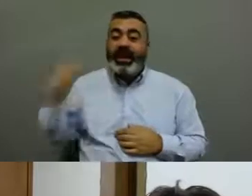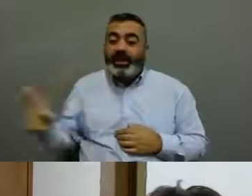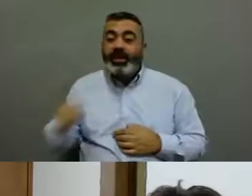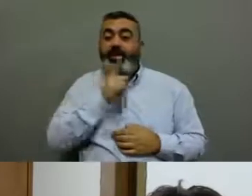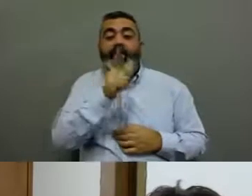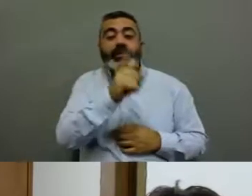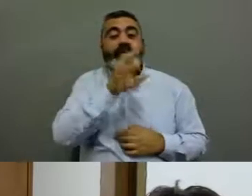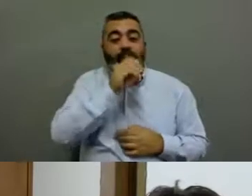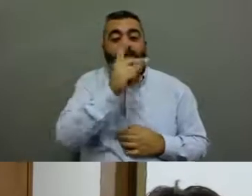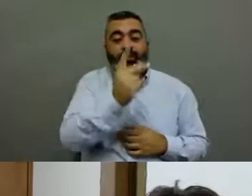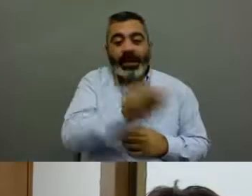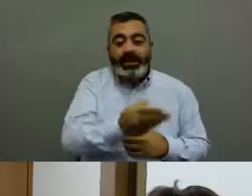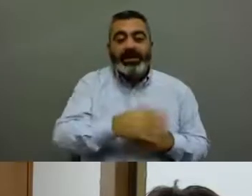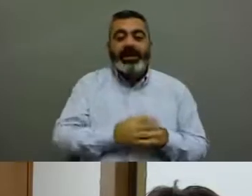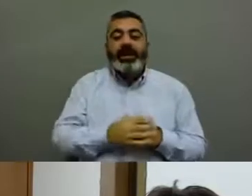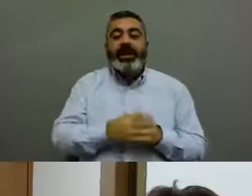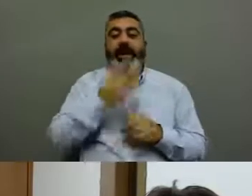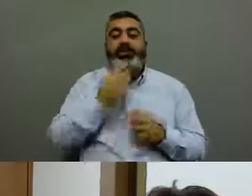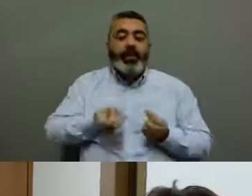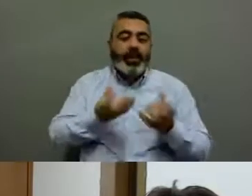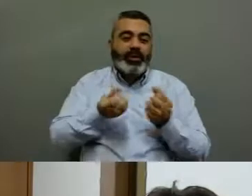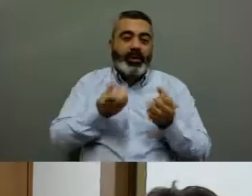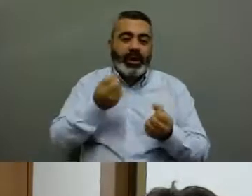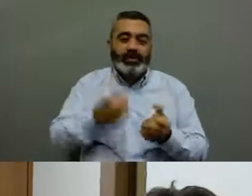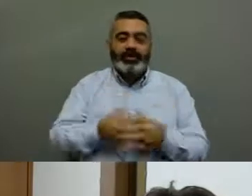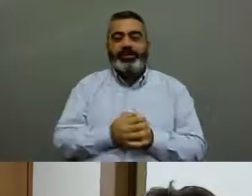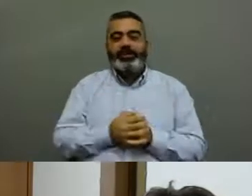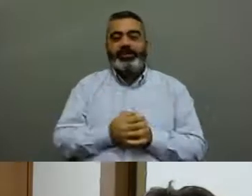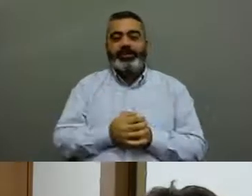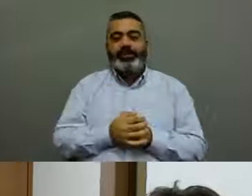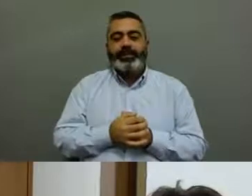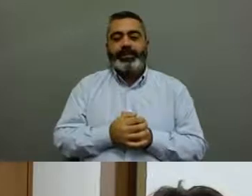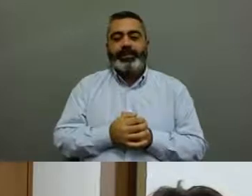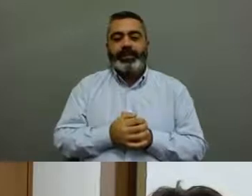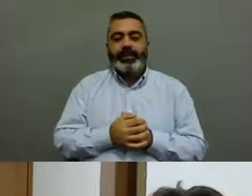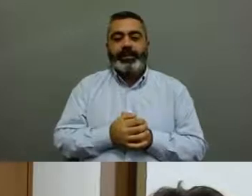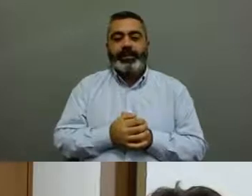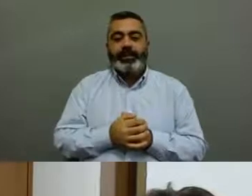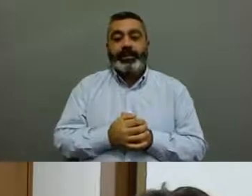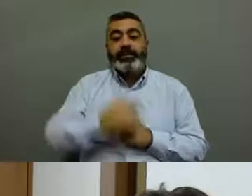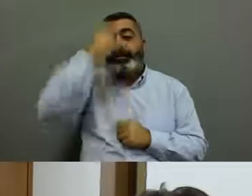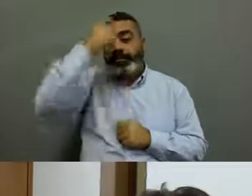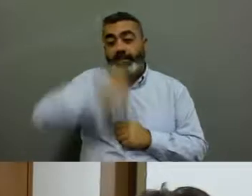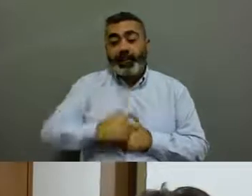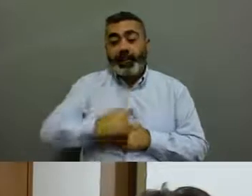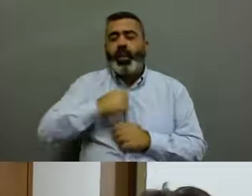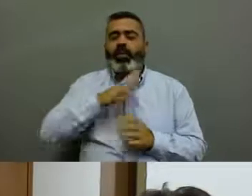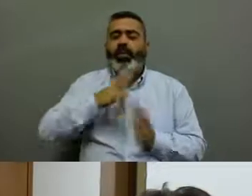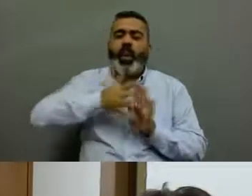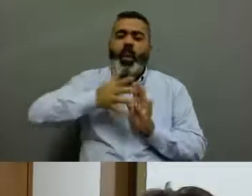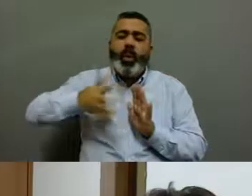φυσικά για την προσφορά τους. Η αλήθεια είναι πως και εγώ από πλευράς μου δεν θα ήθελα να μακρηγορήσω,